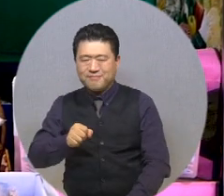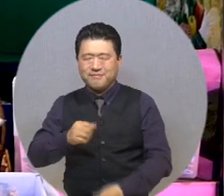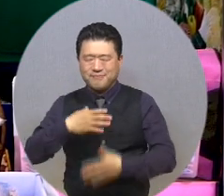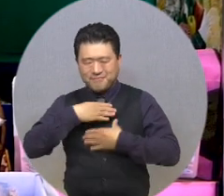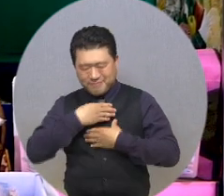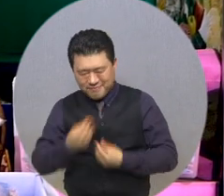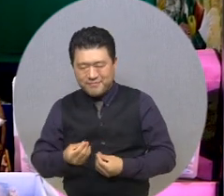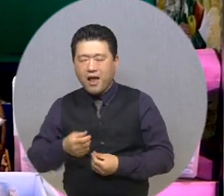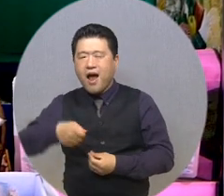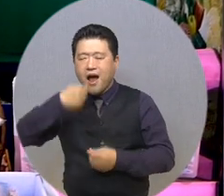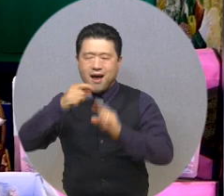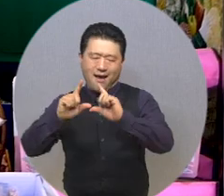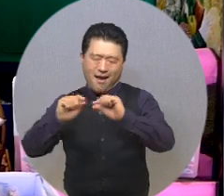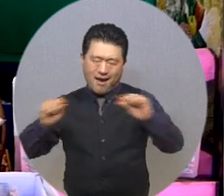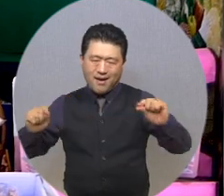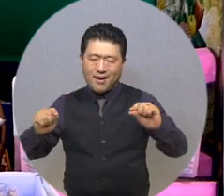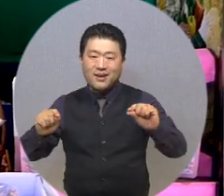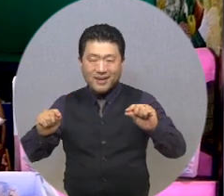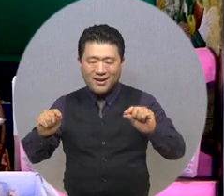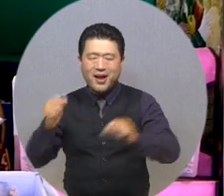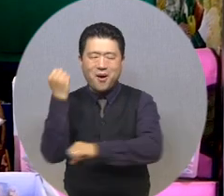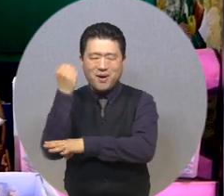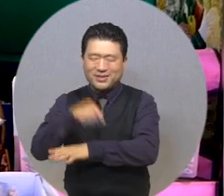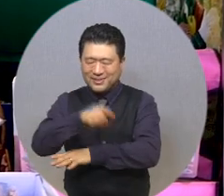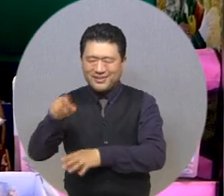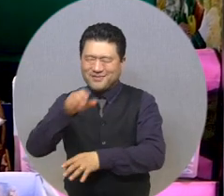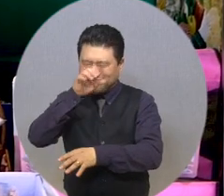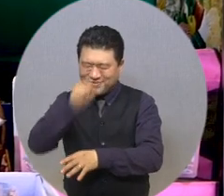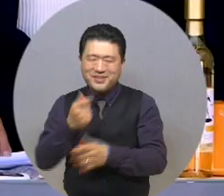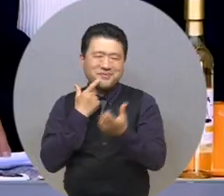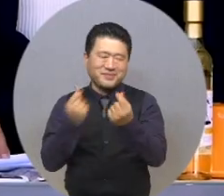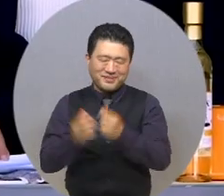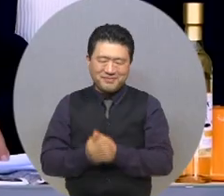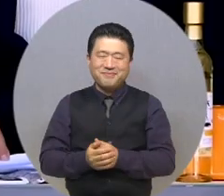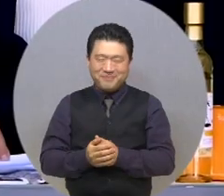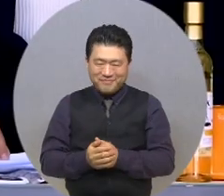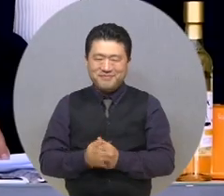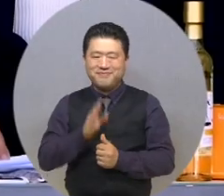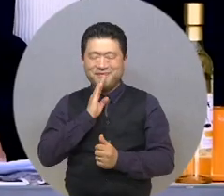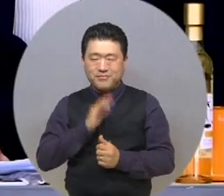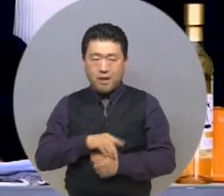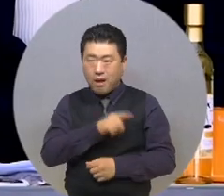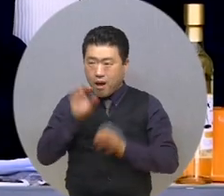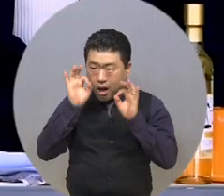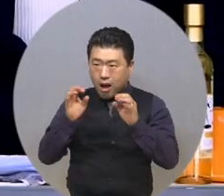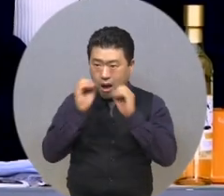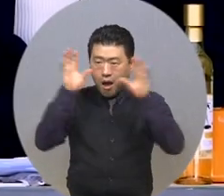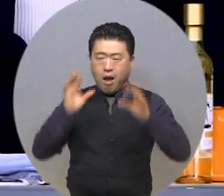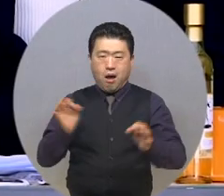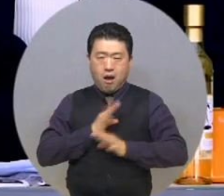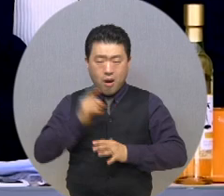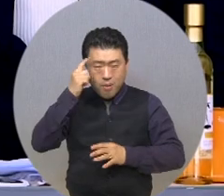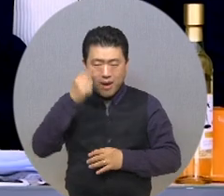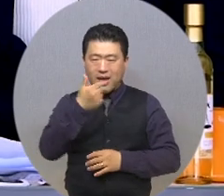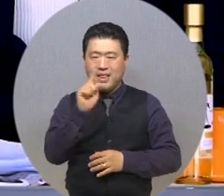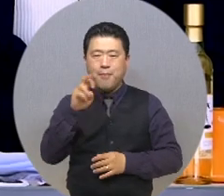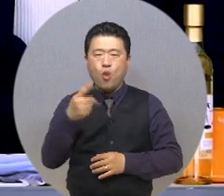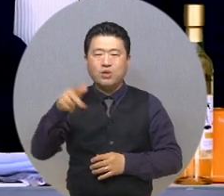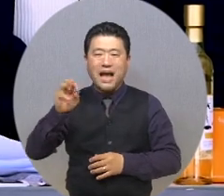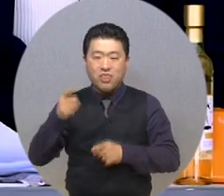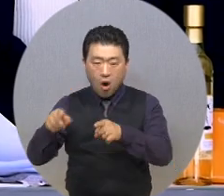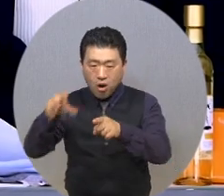이 먹거리 재료가 좋아서 맞습니다. 저는 진짜 깜짝 놀란 게요. 이 남도장터에 정말